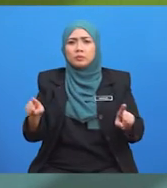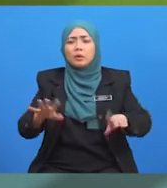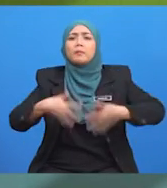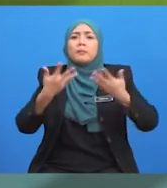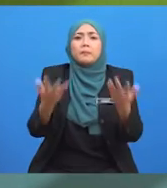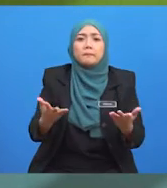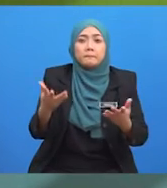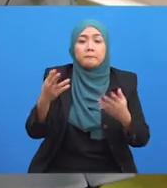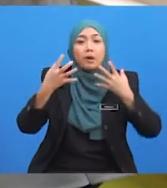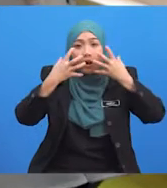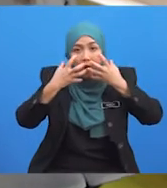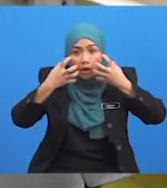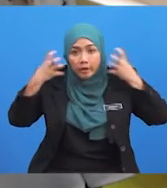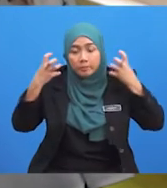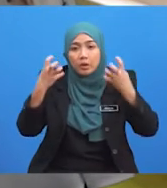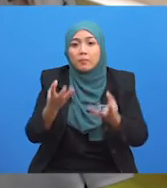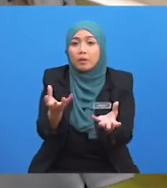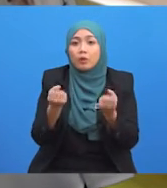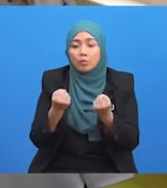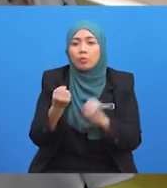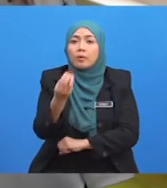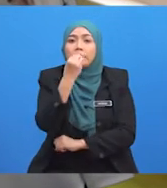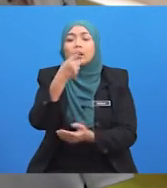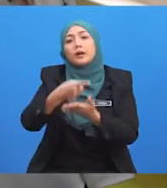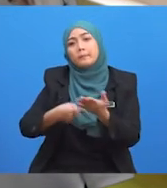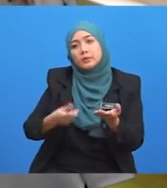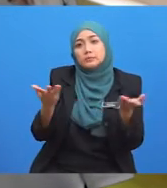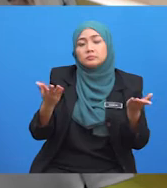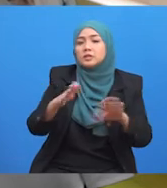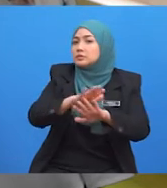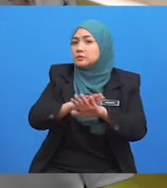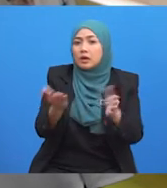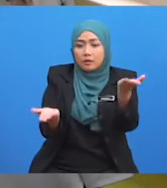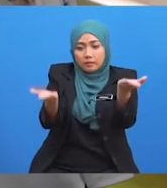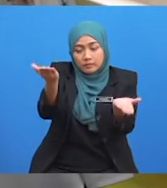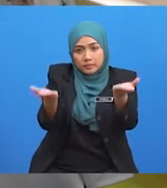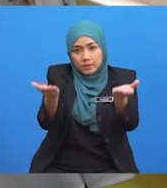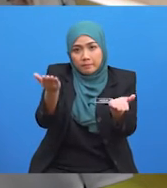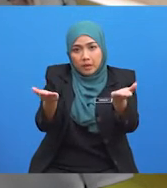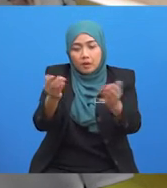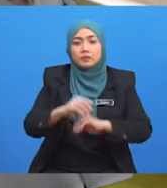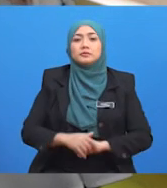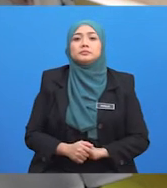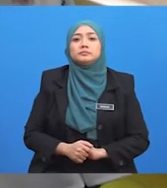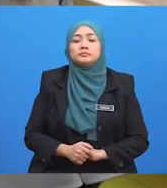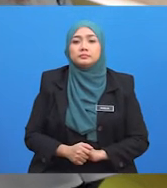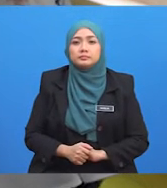Kekurangan bekalan, betul tak? Maka keseimbangan ekosistem adalah penting untuk alam